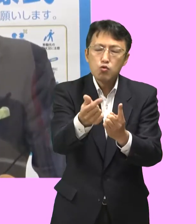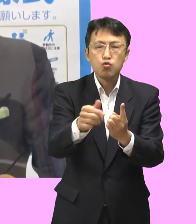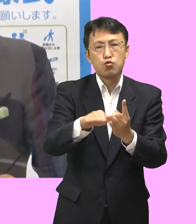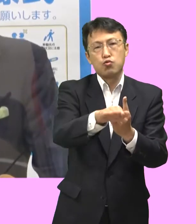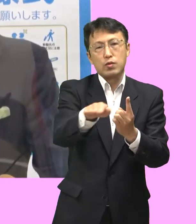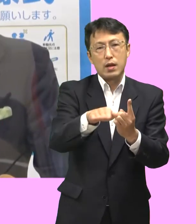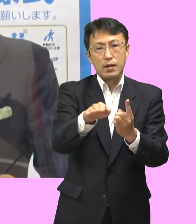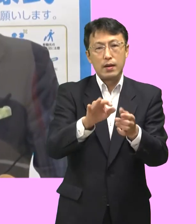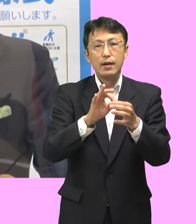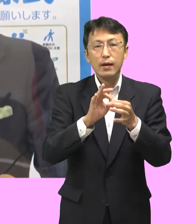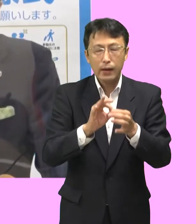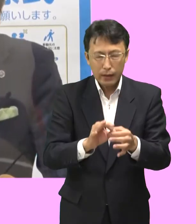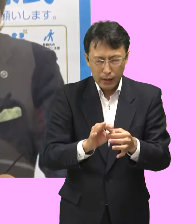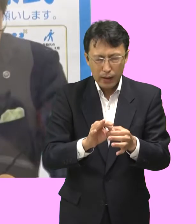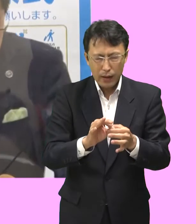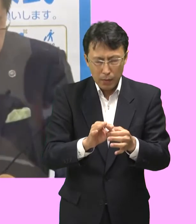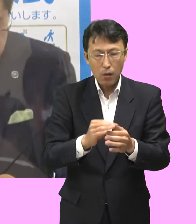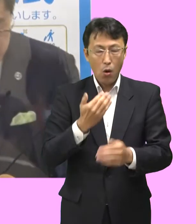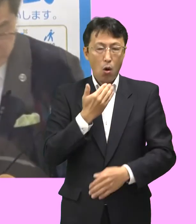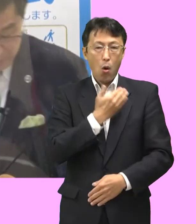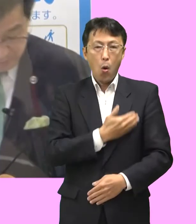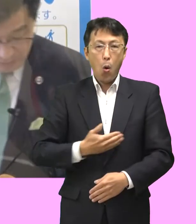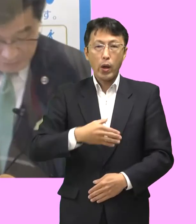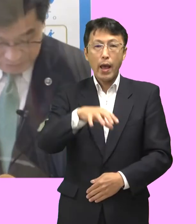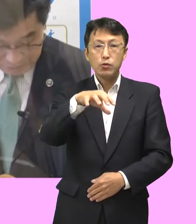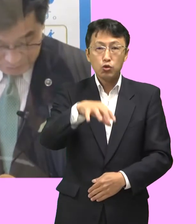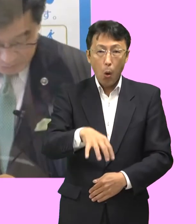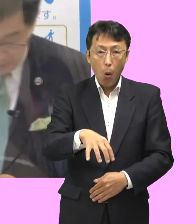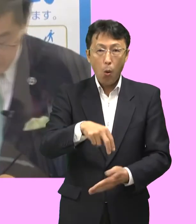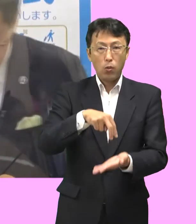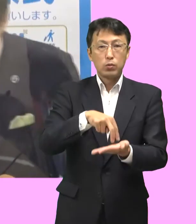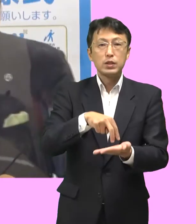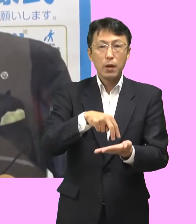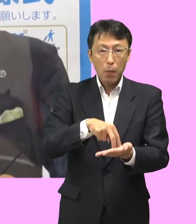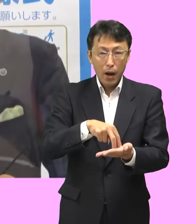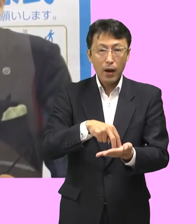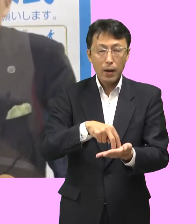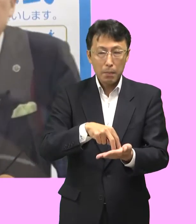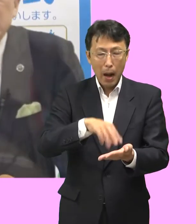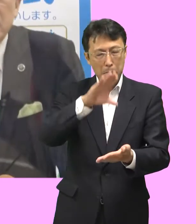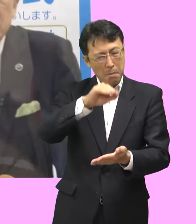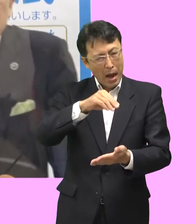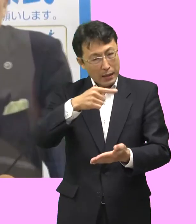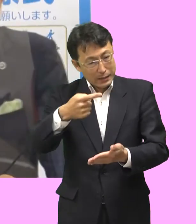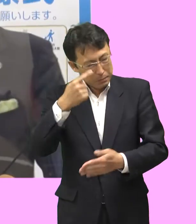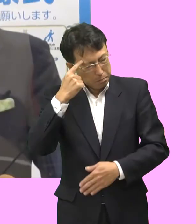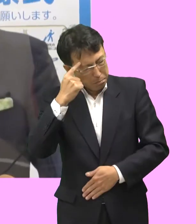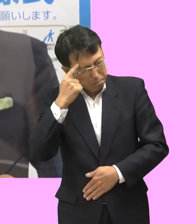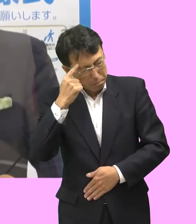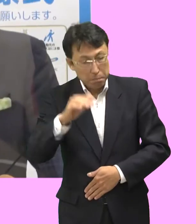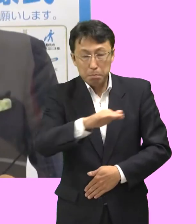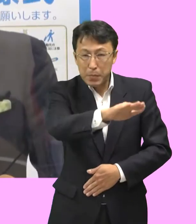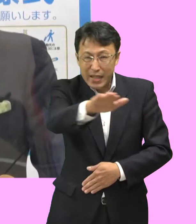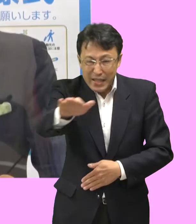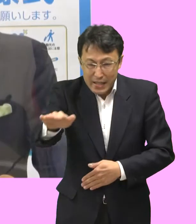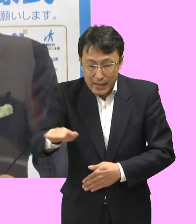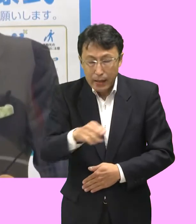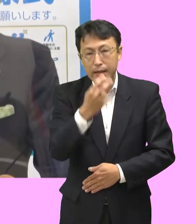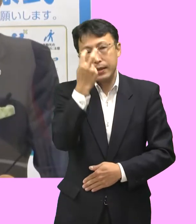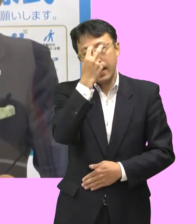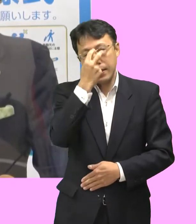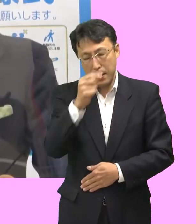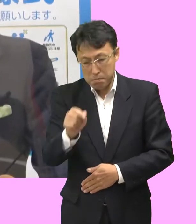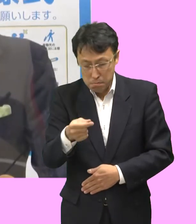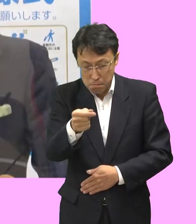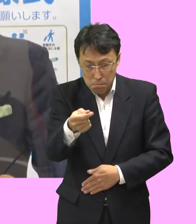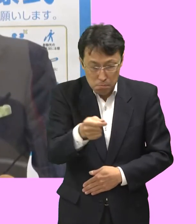ため、従業員全員に、検査を、する予定でございます。で、こうした